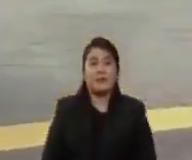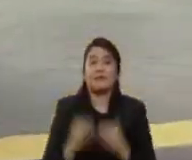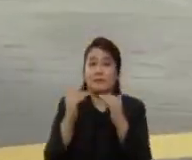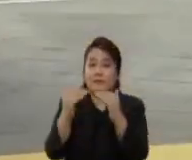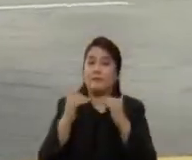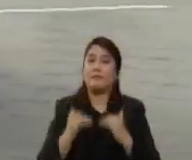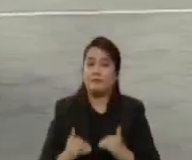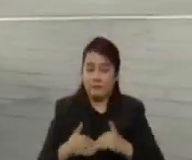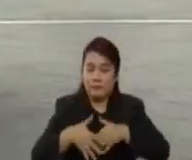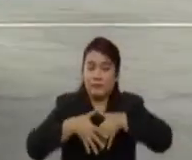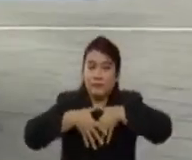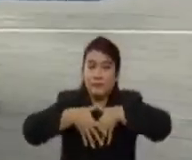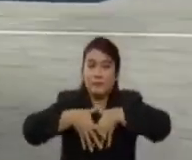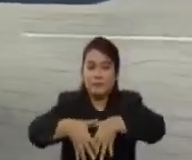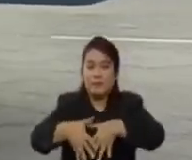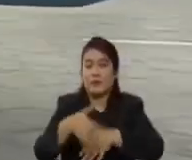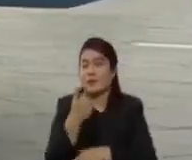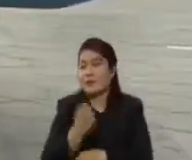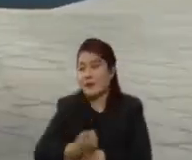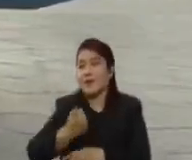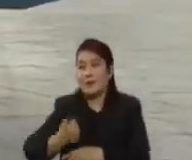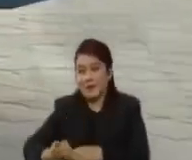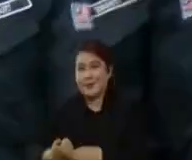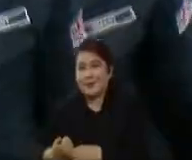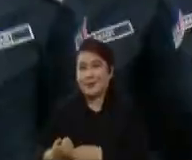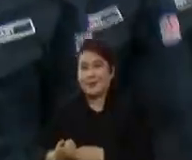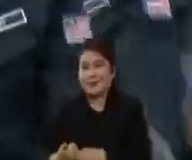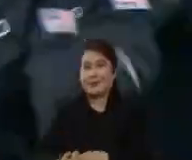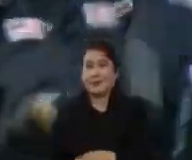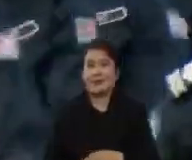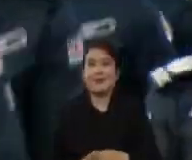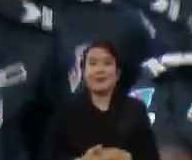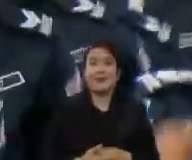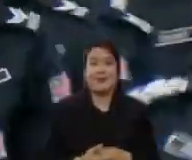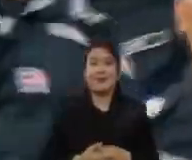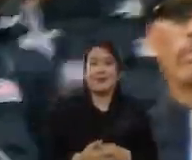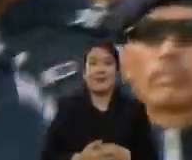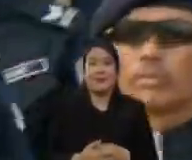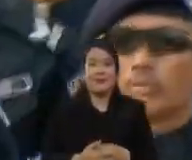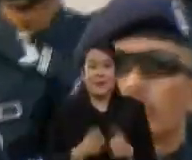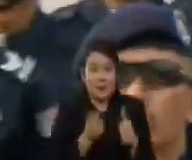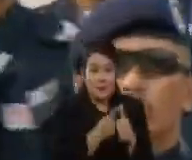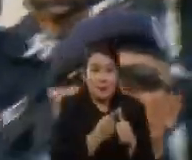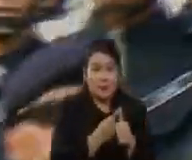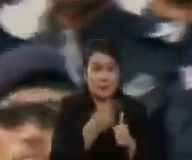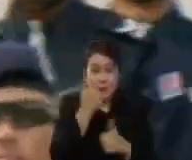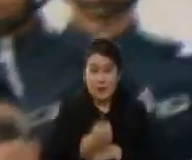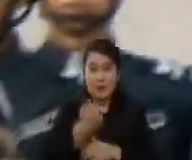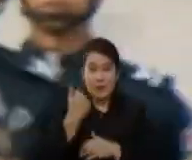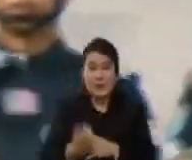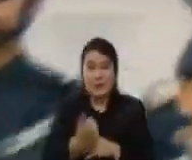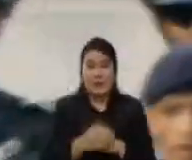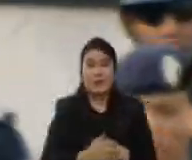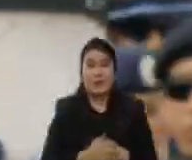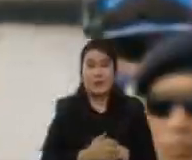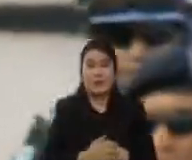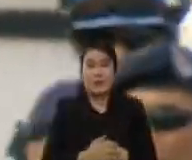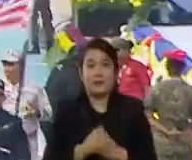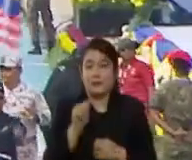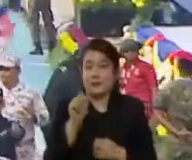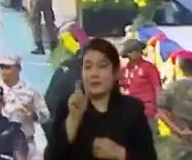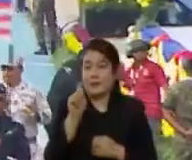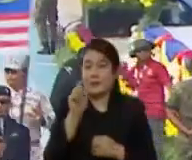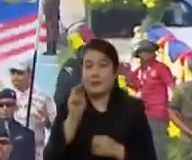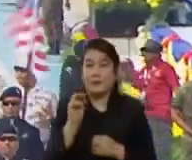Berikut ialah perarakan aset ketenteraman awam terdiri daripada didahului aset Angkatan Pertahanan